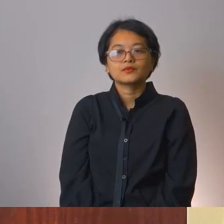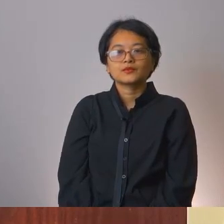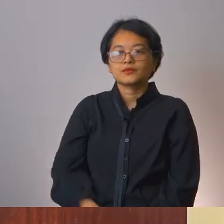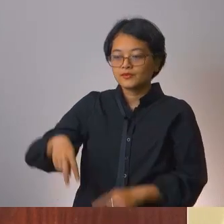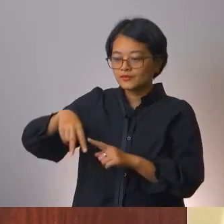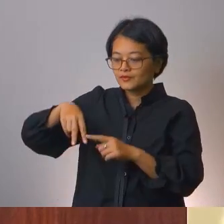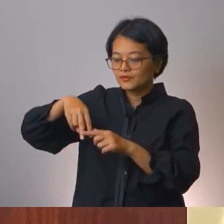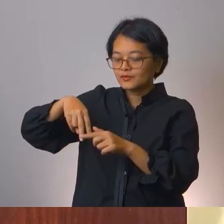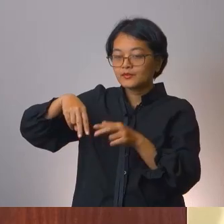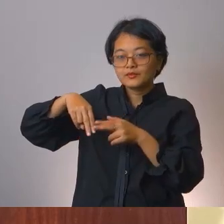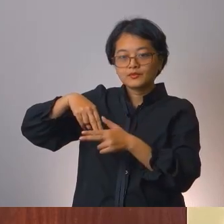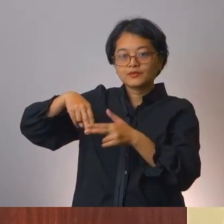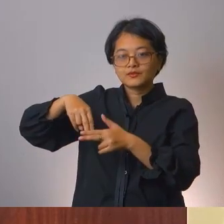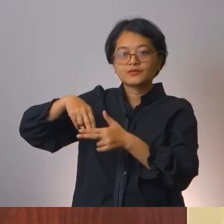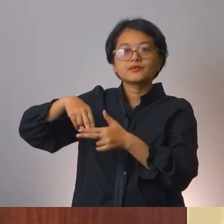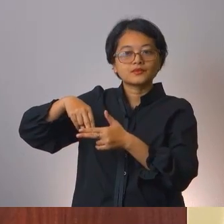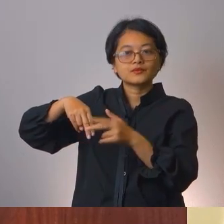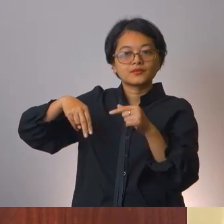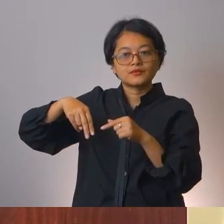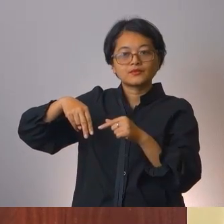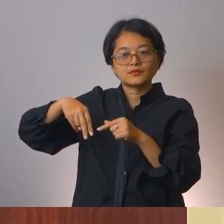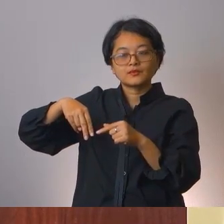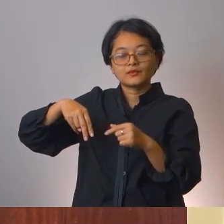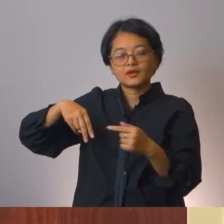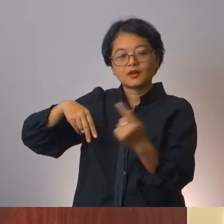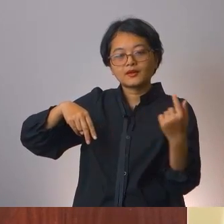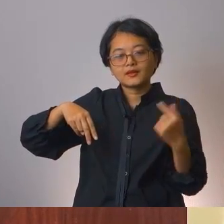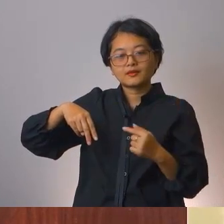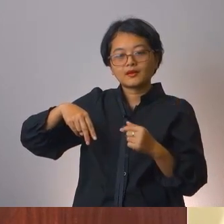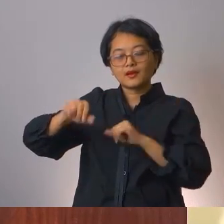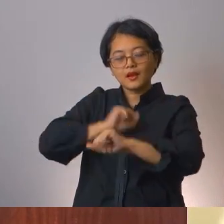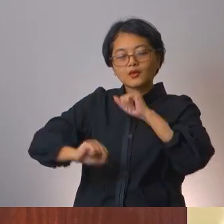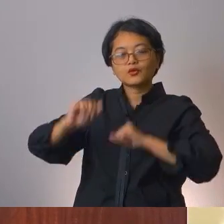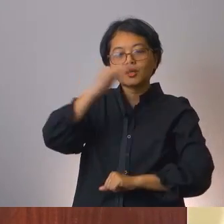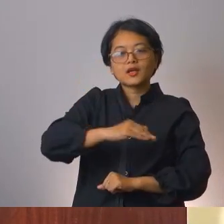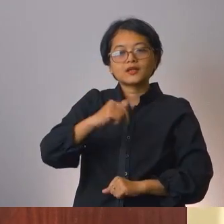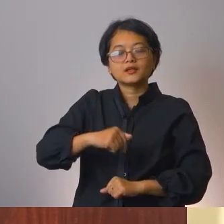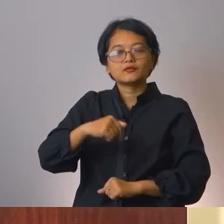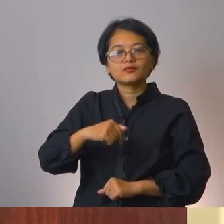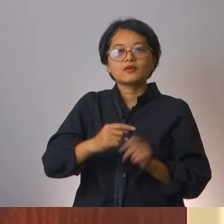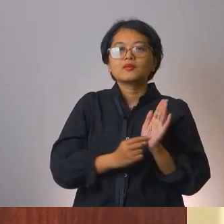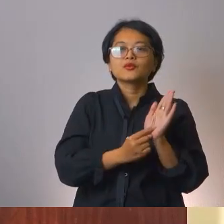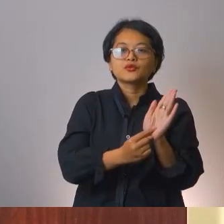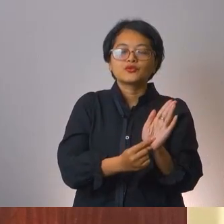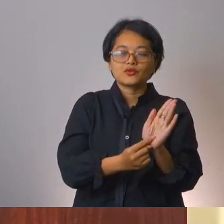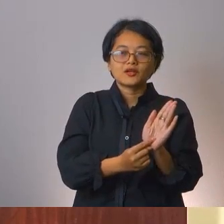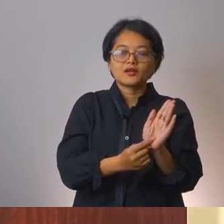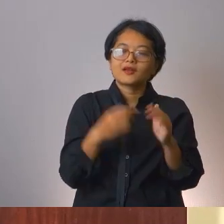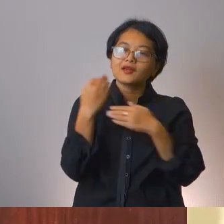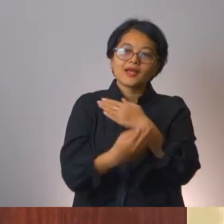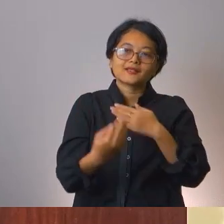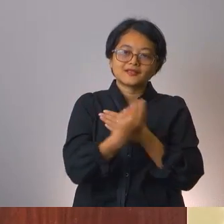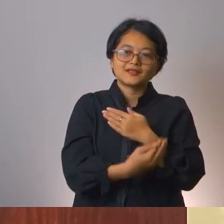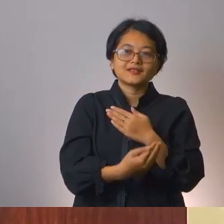Pembasuhan kaki yang kita lakukan pada malam ini adalah tanda kasih, tanda dari penerimaan